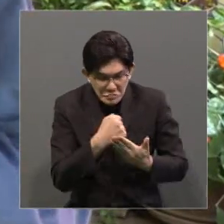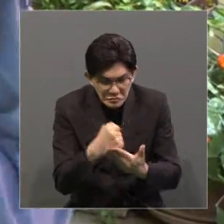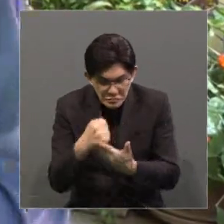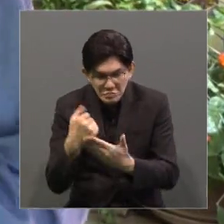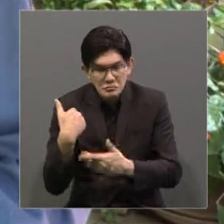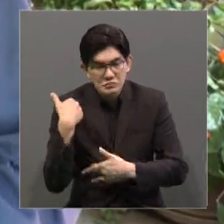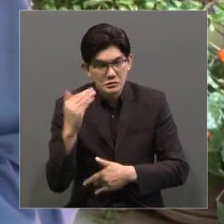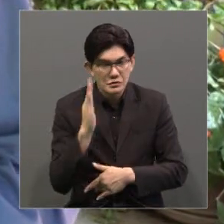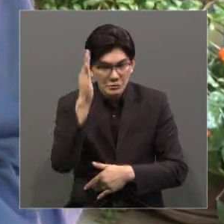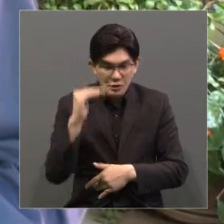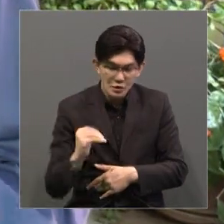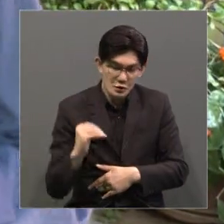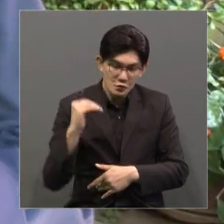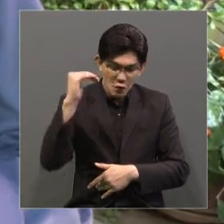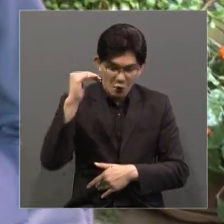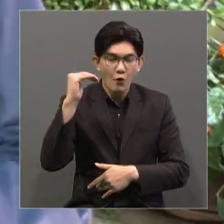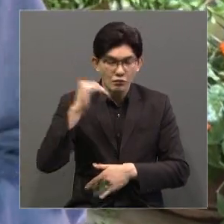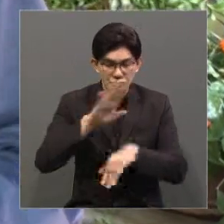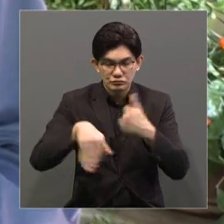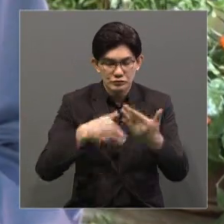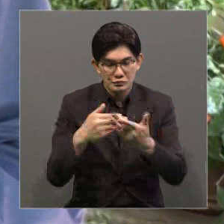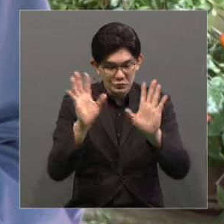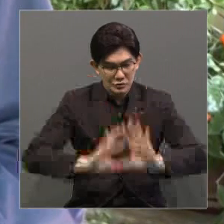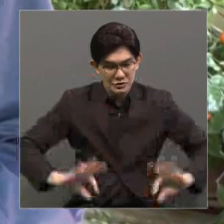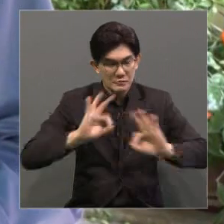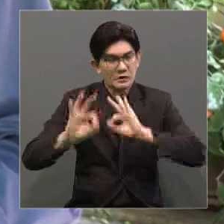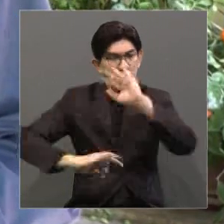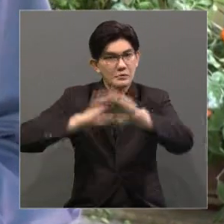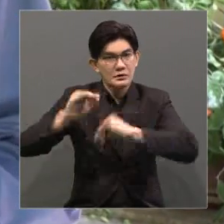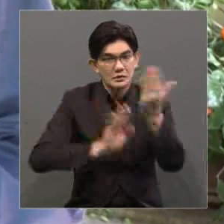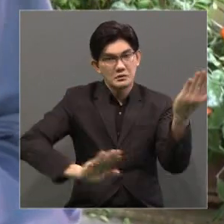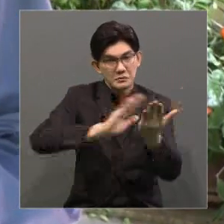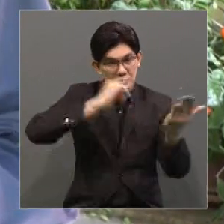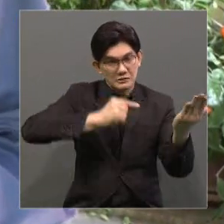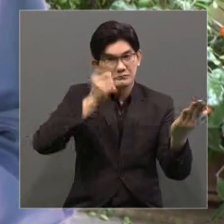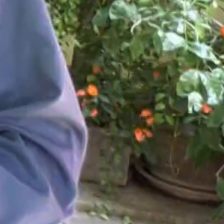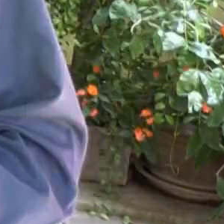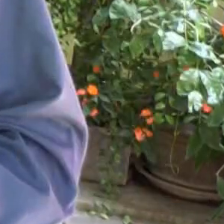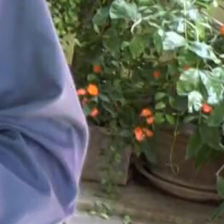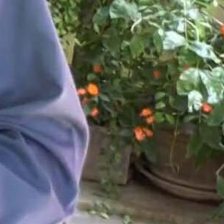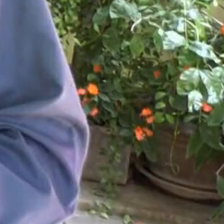เชื่อว่าหลังจากนี้เติบโตไปในอนาคตนะครับน้องๆจะเป็นกำลังสำคัญในการพัฒนาประเทศได้อย่างแน่นอนครับ